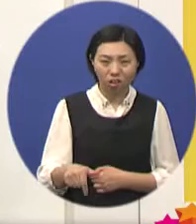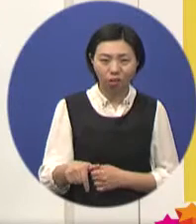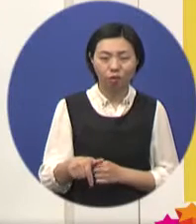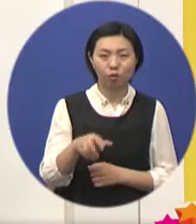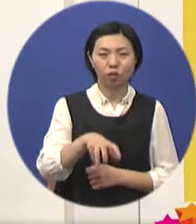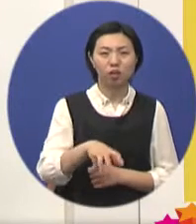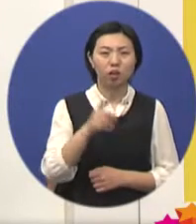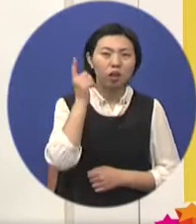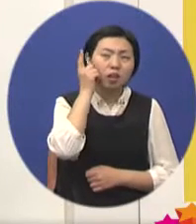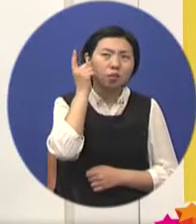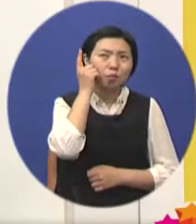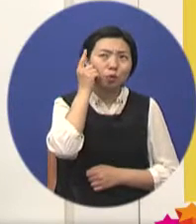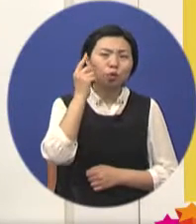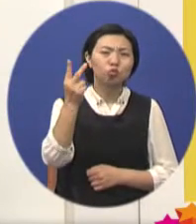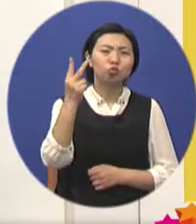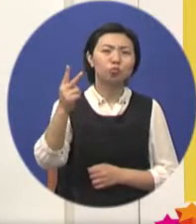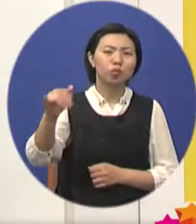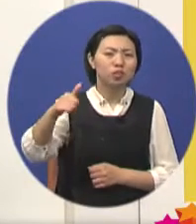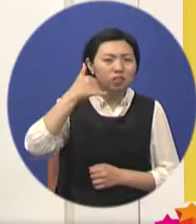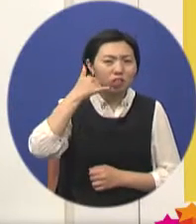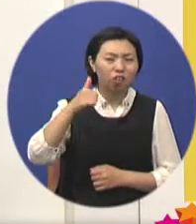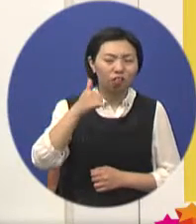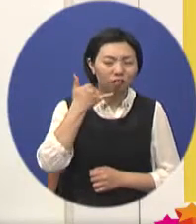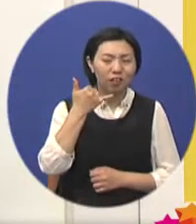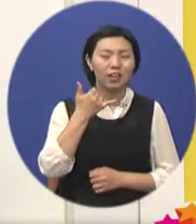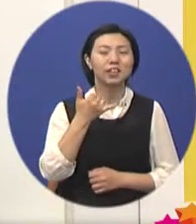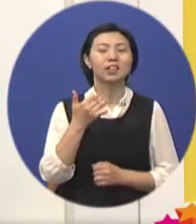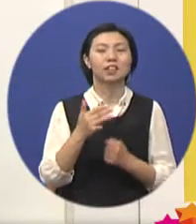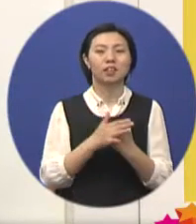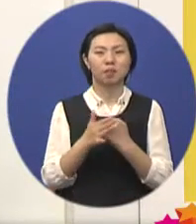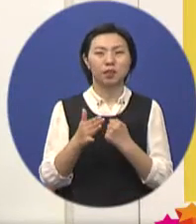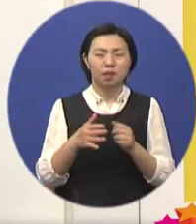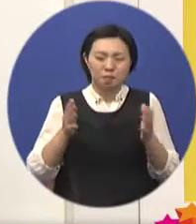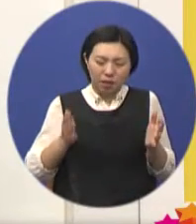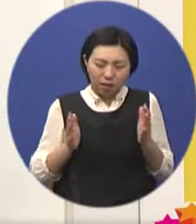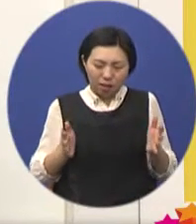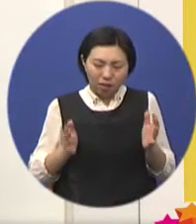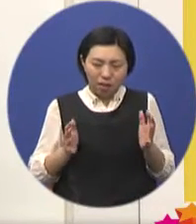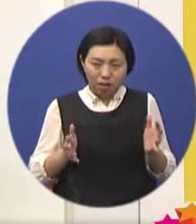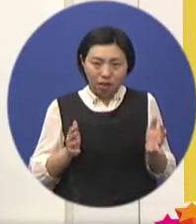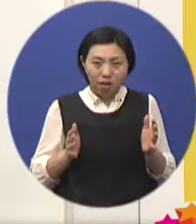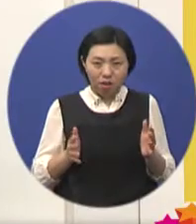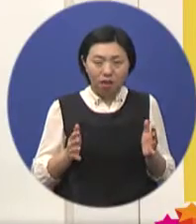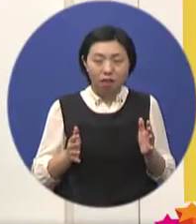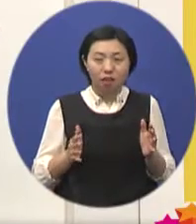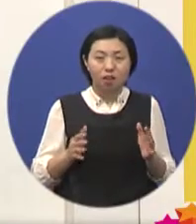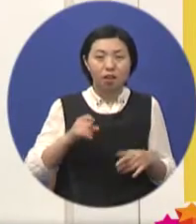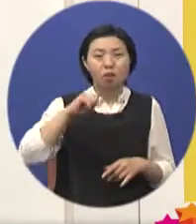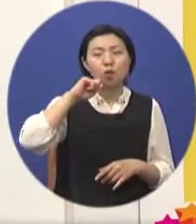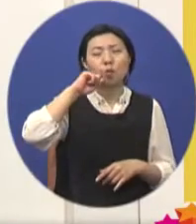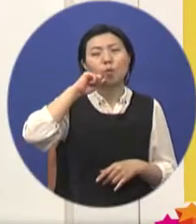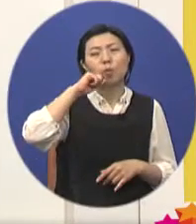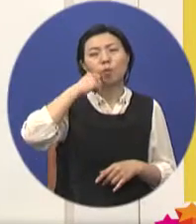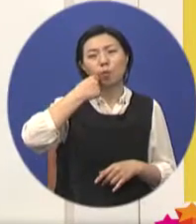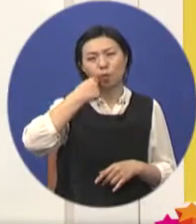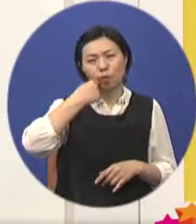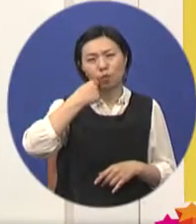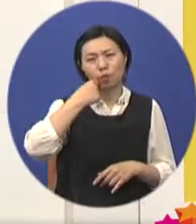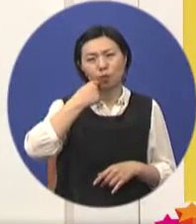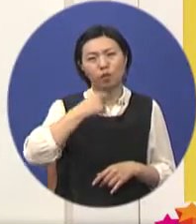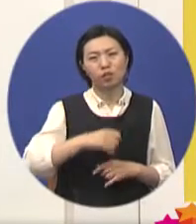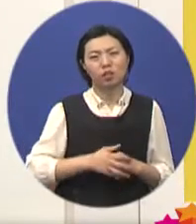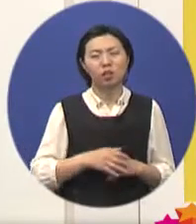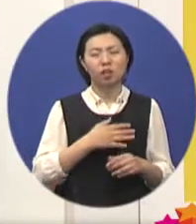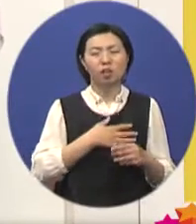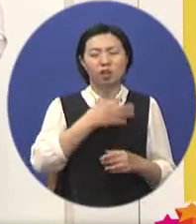핸드폰에다가 두 번을 주셨더라고. 네. 아, 그래갖고 막 뛰어오다가 안 돼가고. 어디 갔다 이렇게 오셔서 이렇게